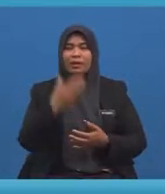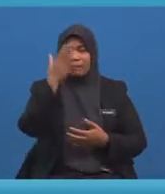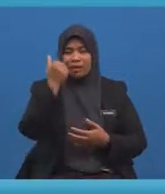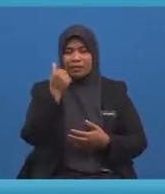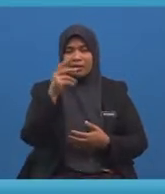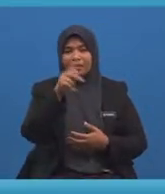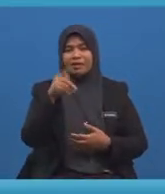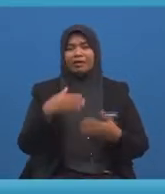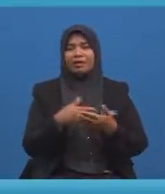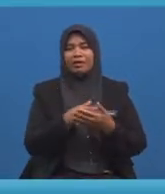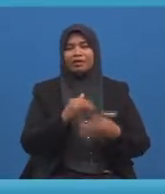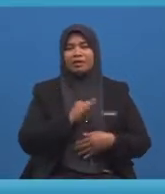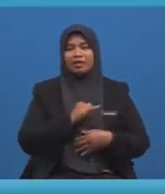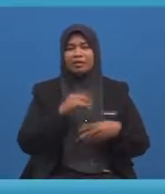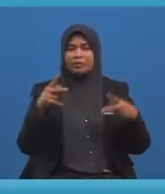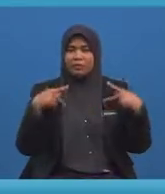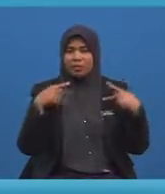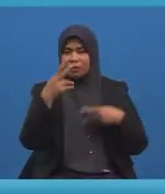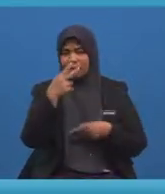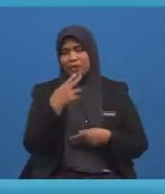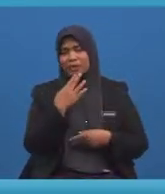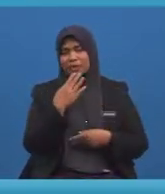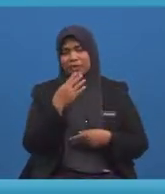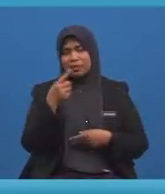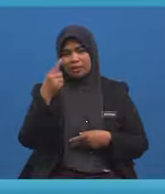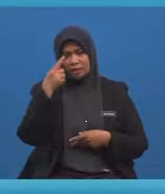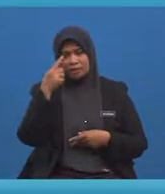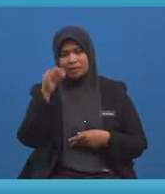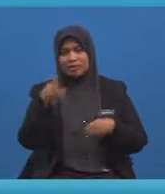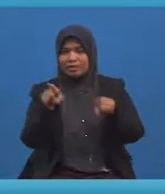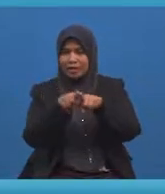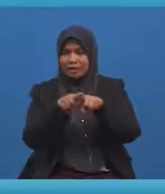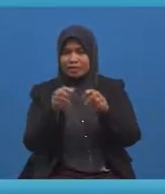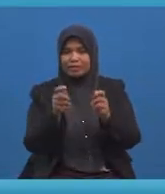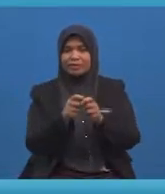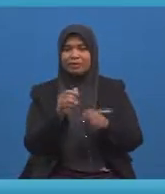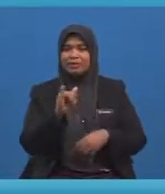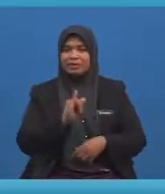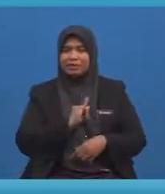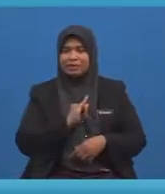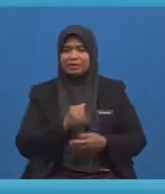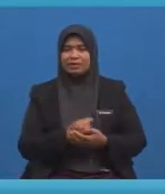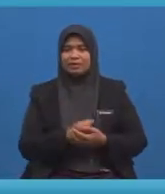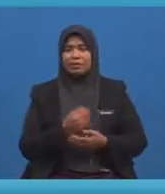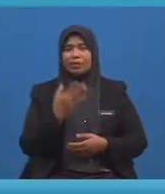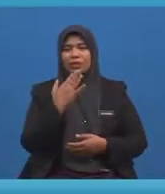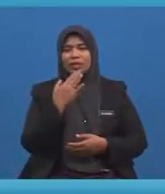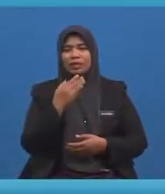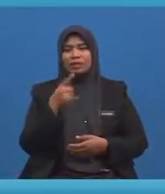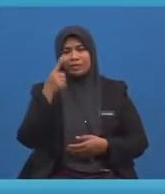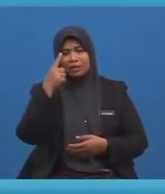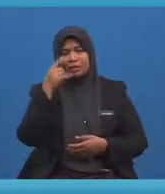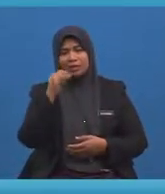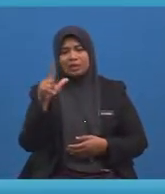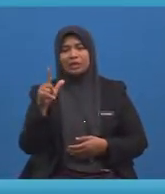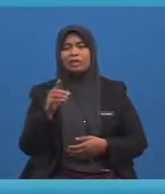Mengapakah anak saya mempunyai warna iris mata yang sama seperti saya? Warna iris mata ialah